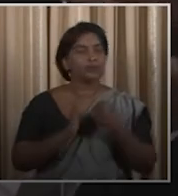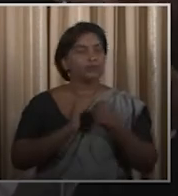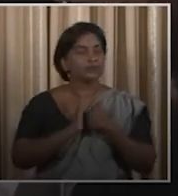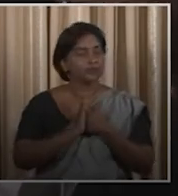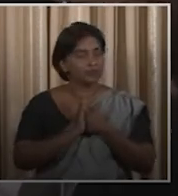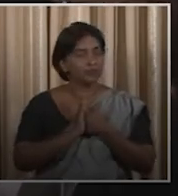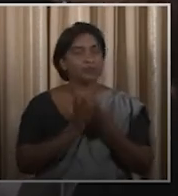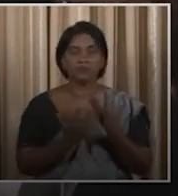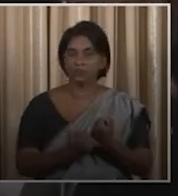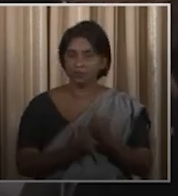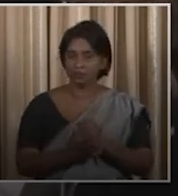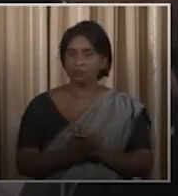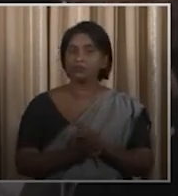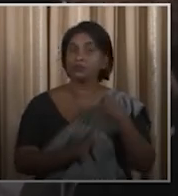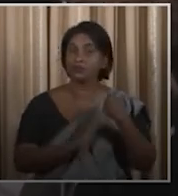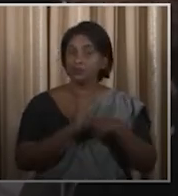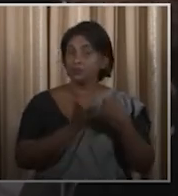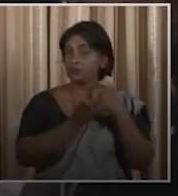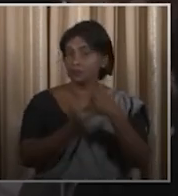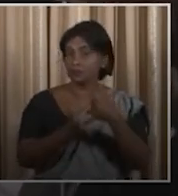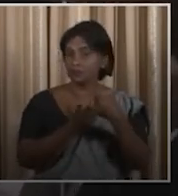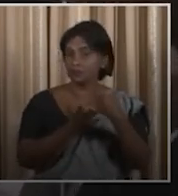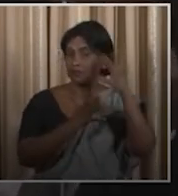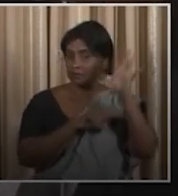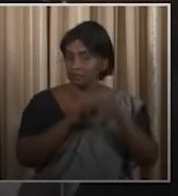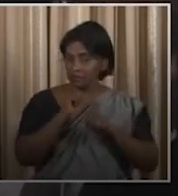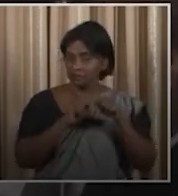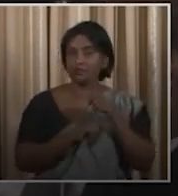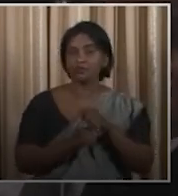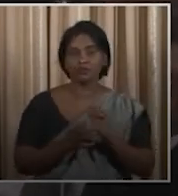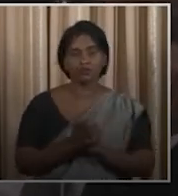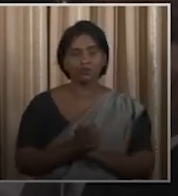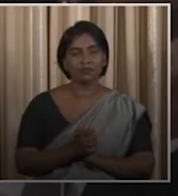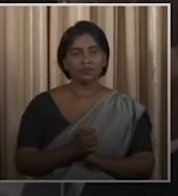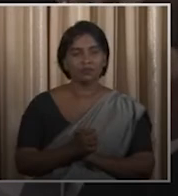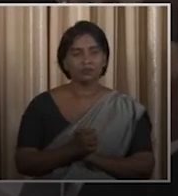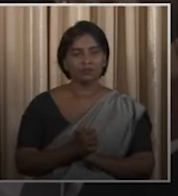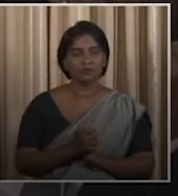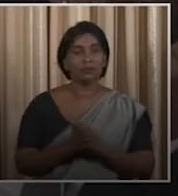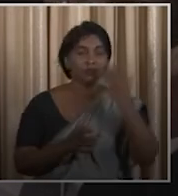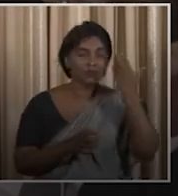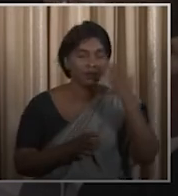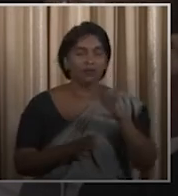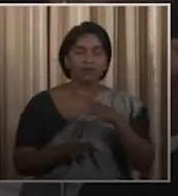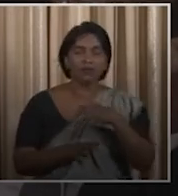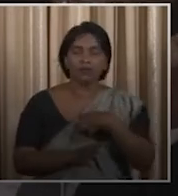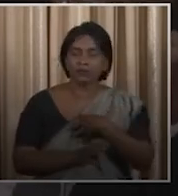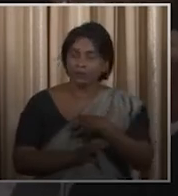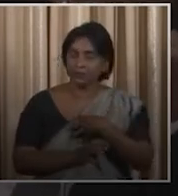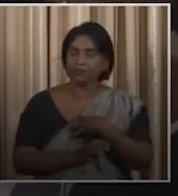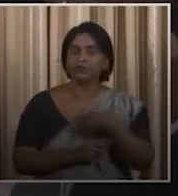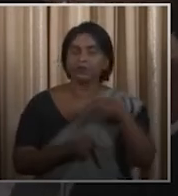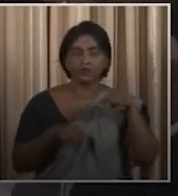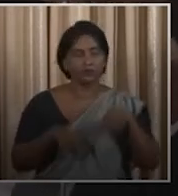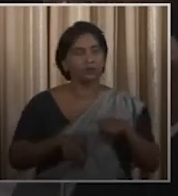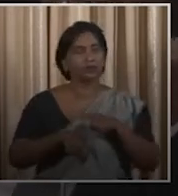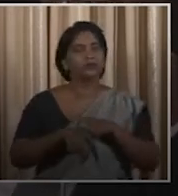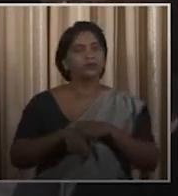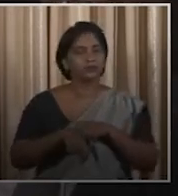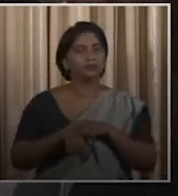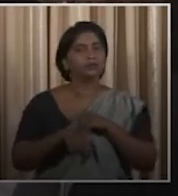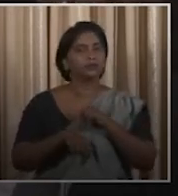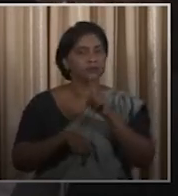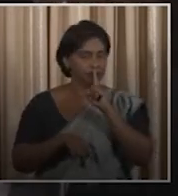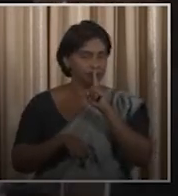ගෞරවය ලැබුවා රටට සම්මානයන් ගෙනාවා ඒ වියෝවේ පිළිබඳ ශෝකය මේ